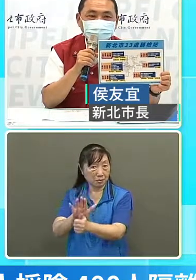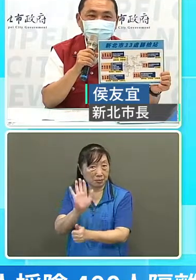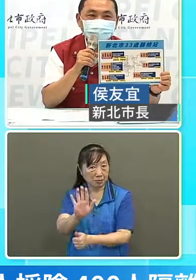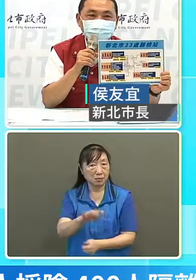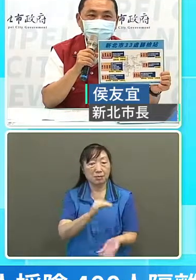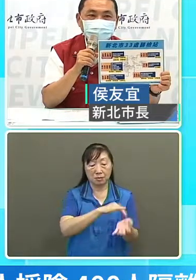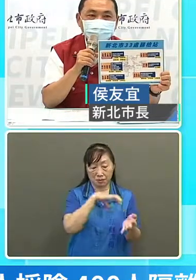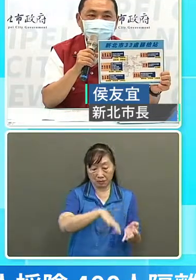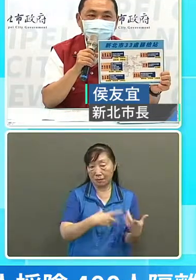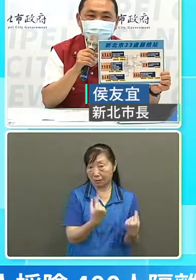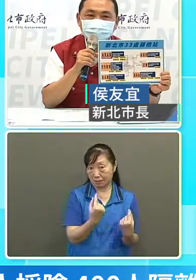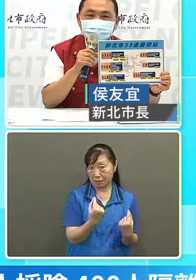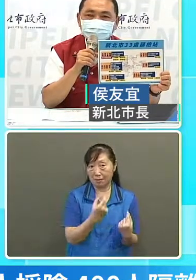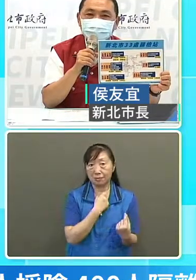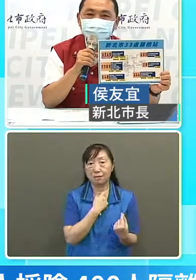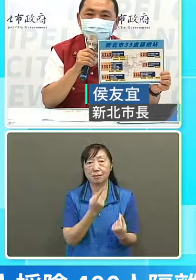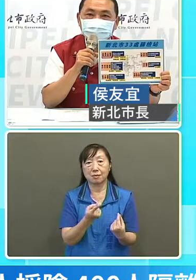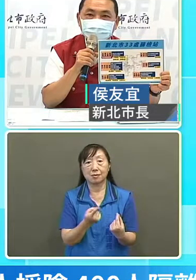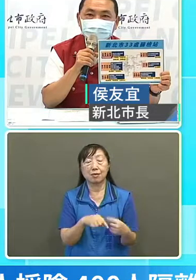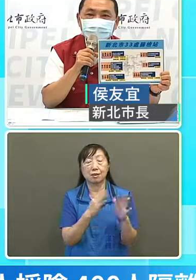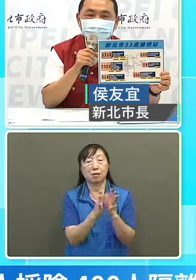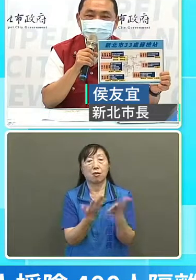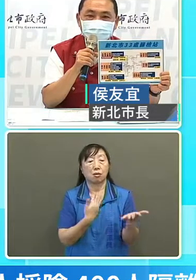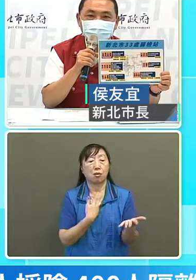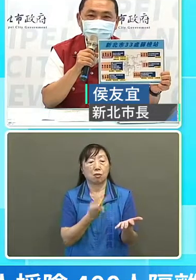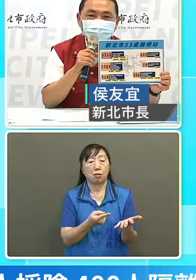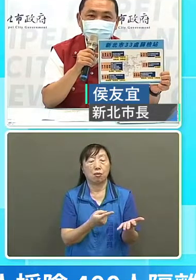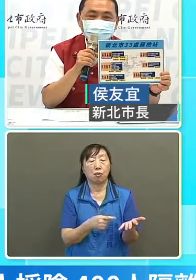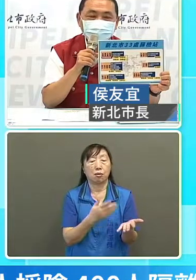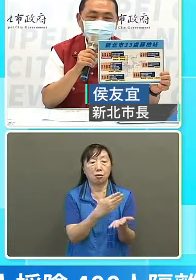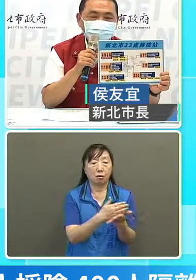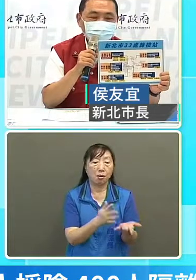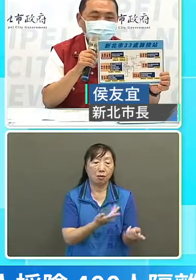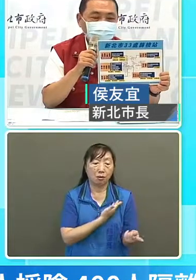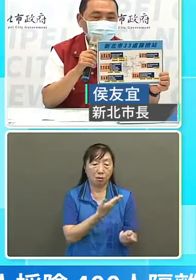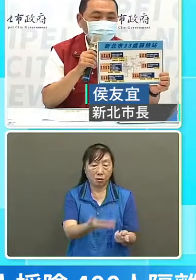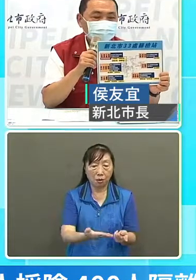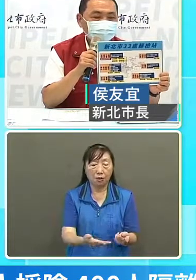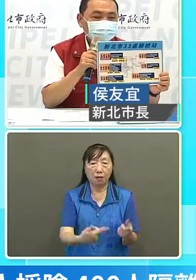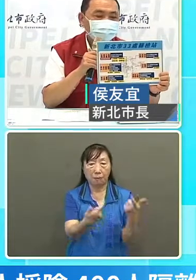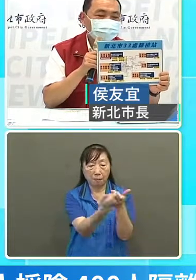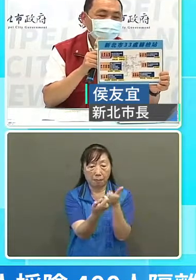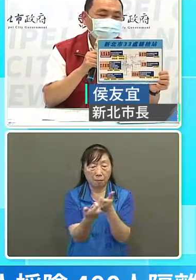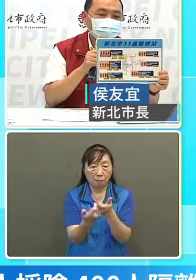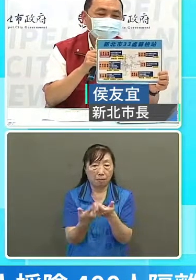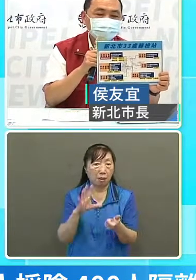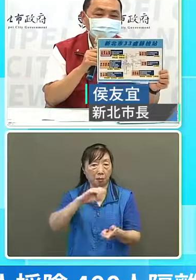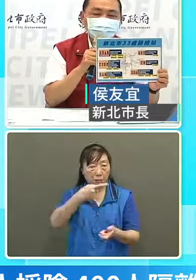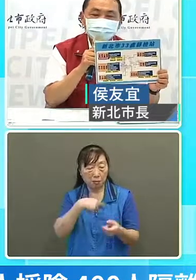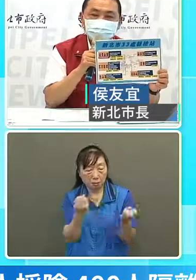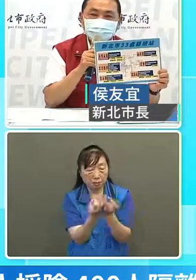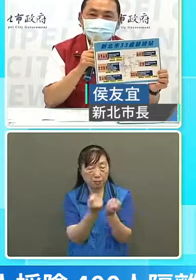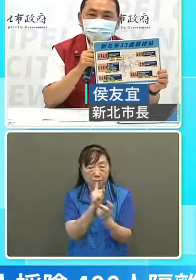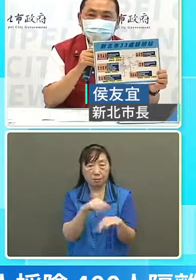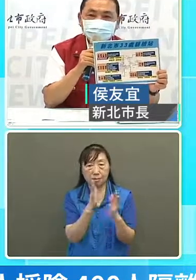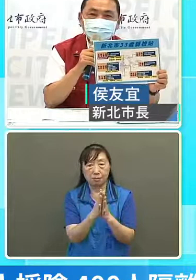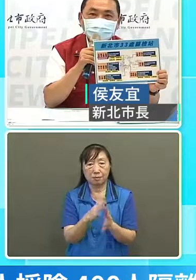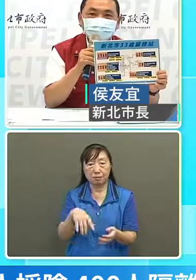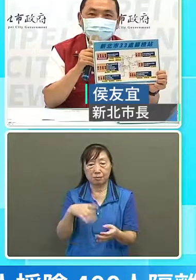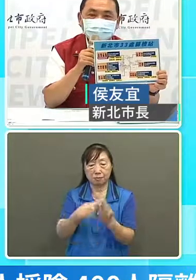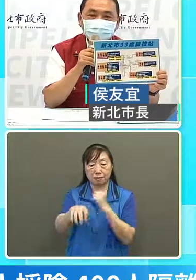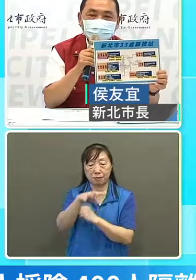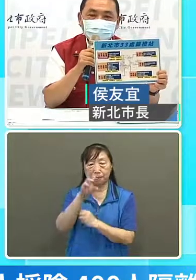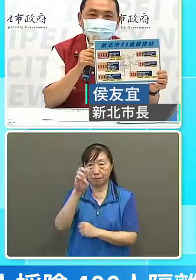尽量把医疗量能清空出来，全力配合备战。所以33处的筛检站依